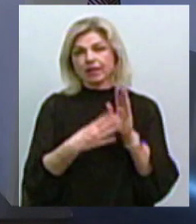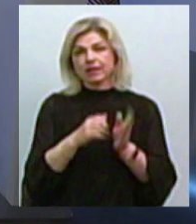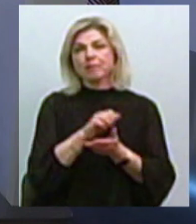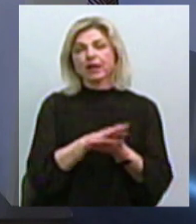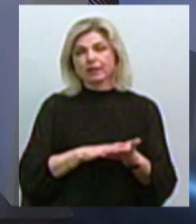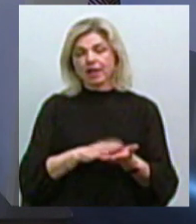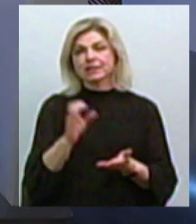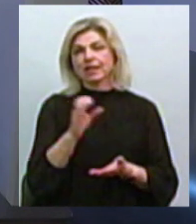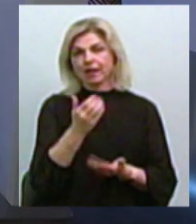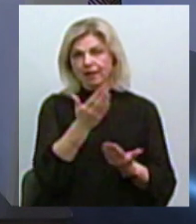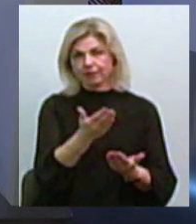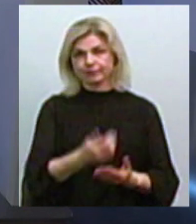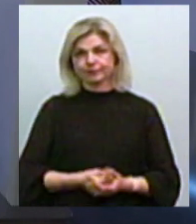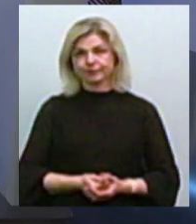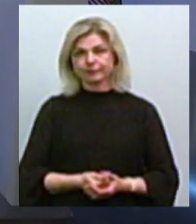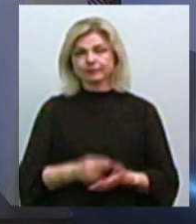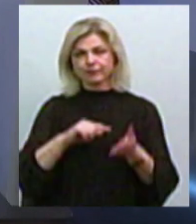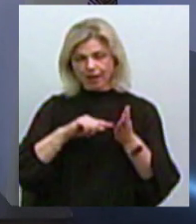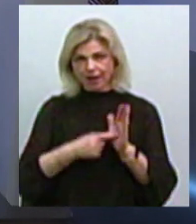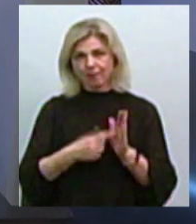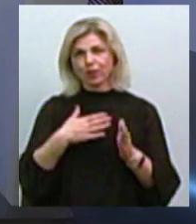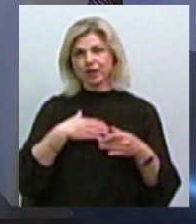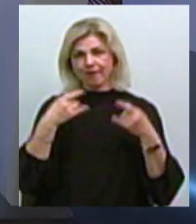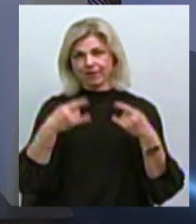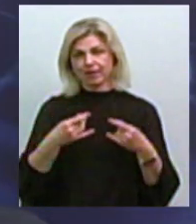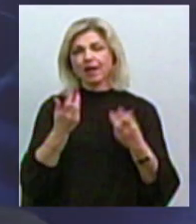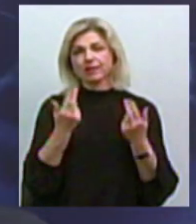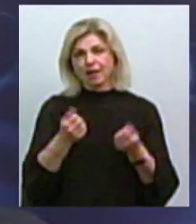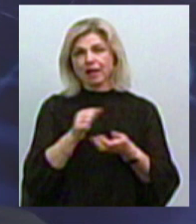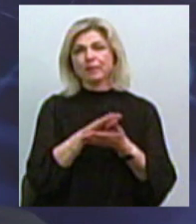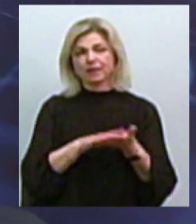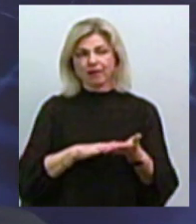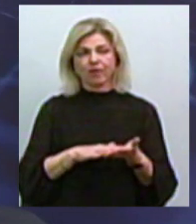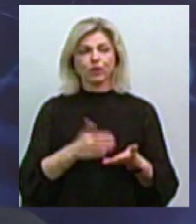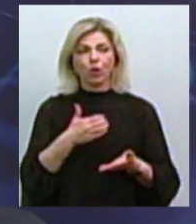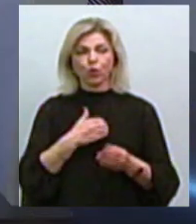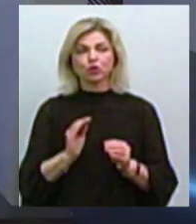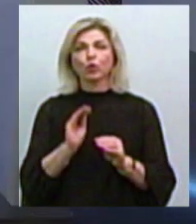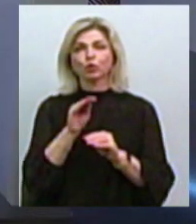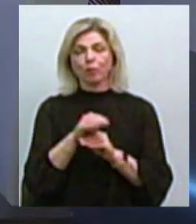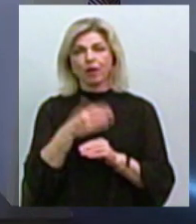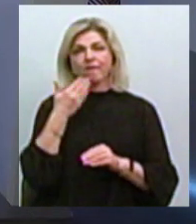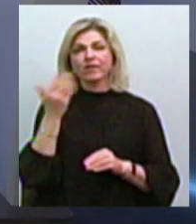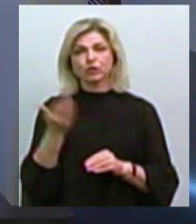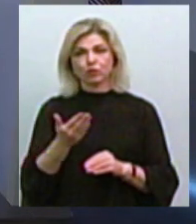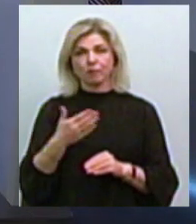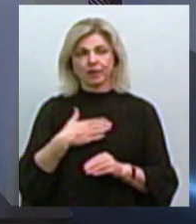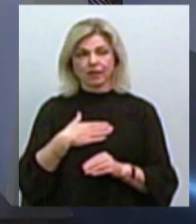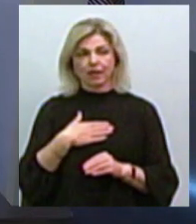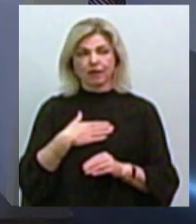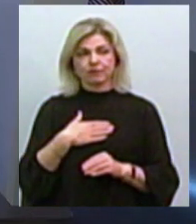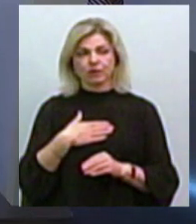Сергій, таку крапку в нашому ефірі. Триває. Хочу ще доповнити виступ нашого з